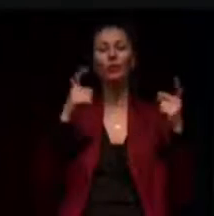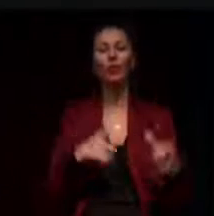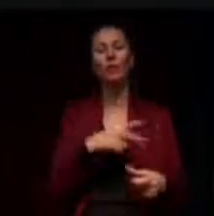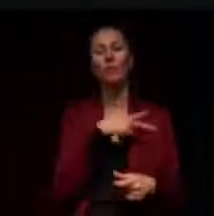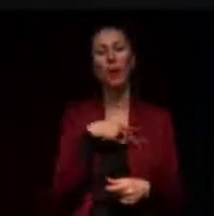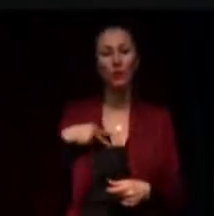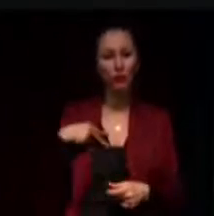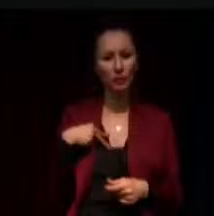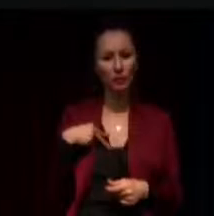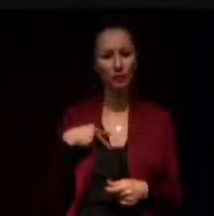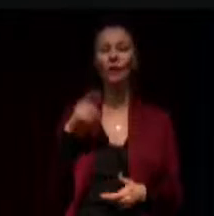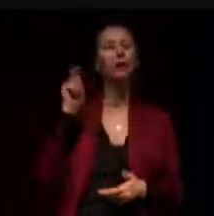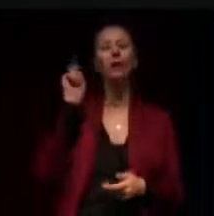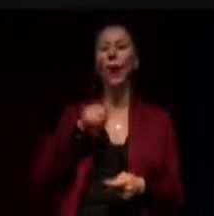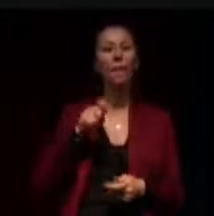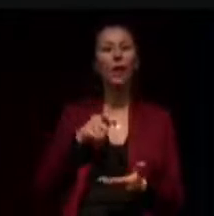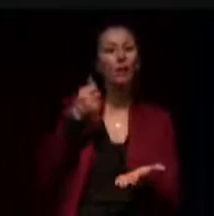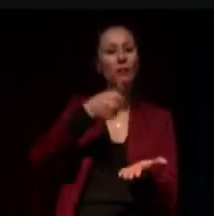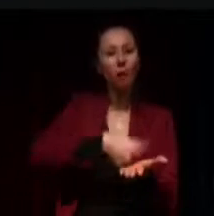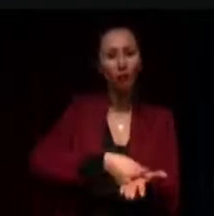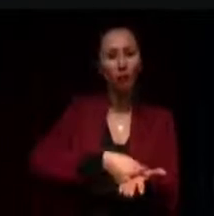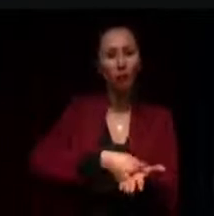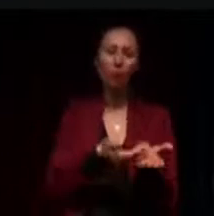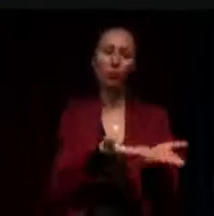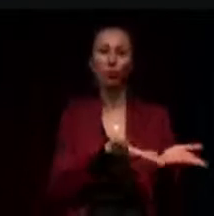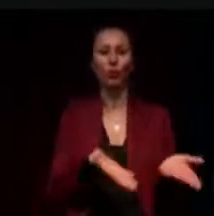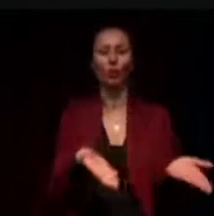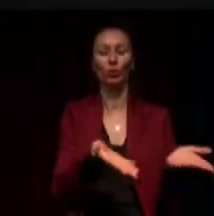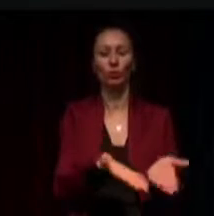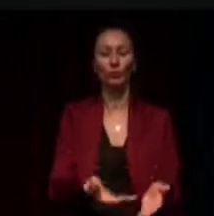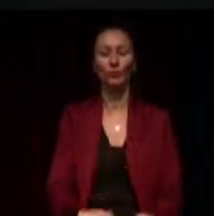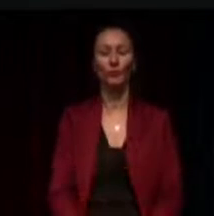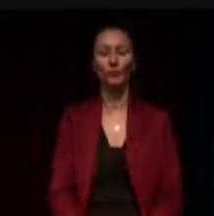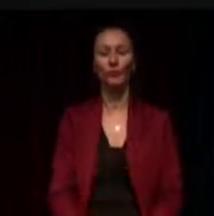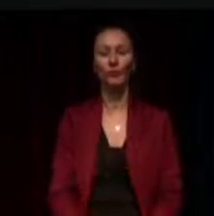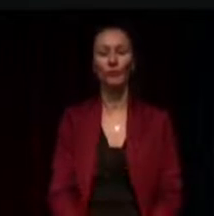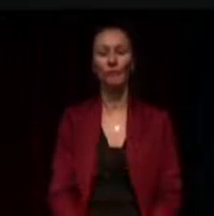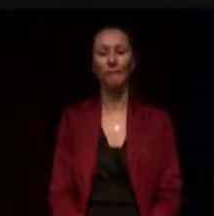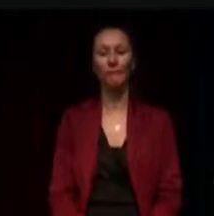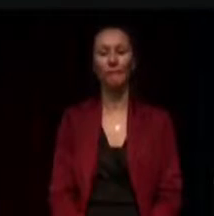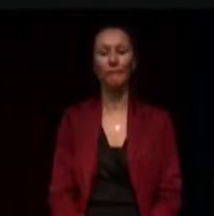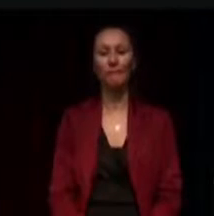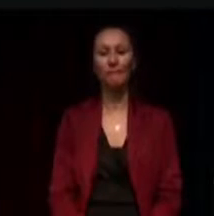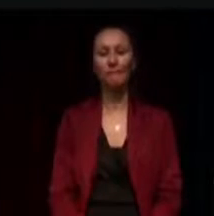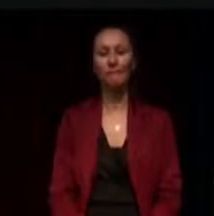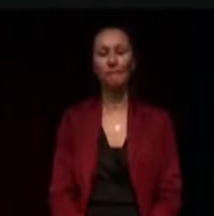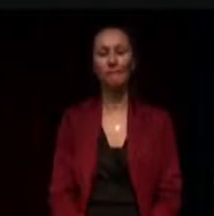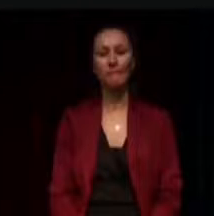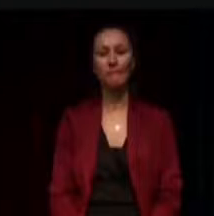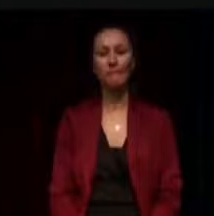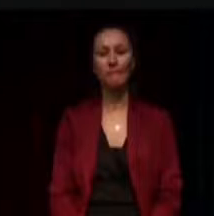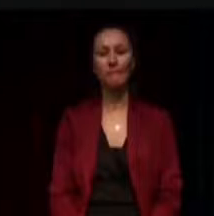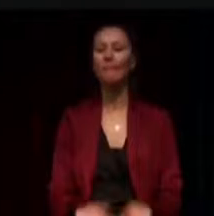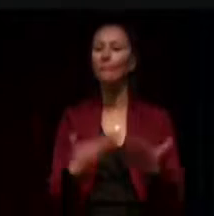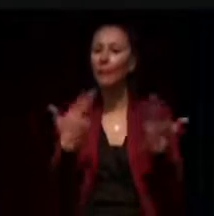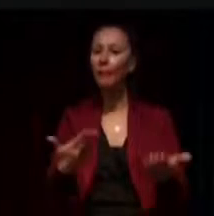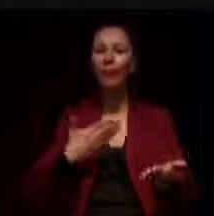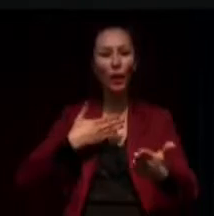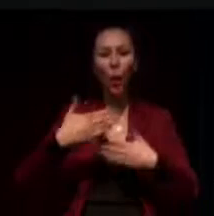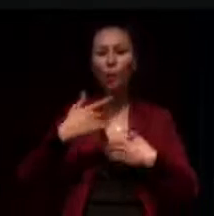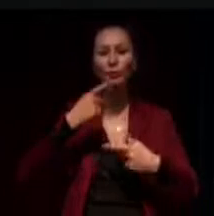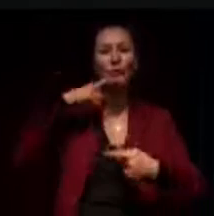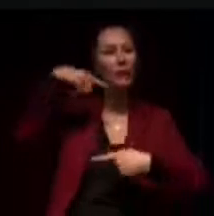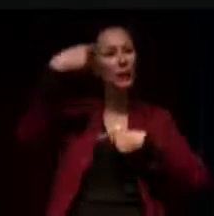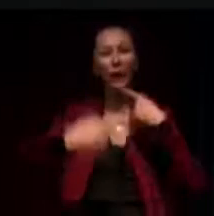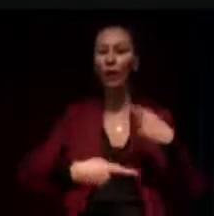Belediyesi, yapılan yatırımlar bunlar arkadaşlar. Yapılan yatırımlar bunlar. Peki önümüzdeki yıl